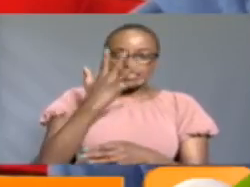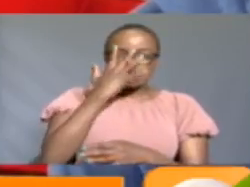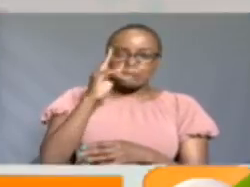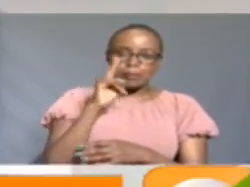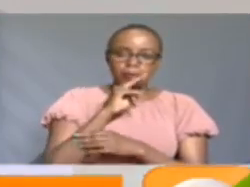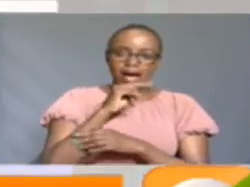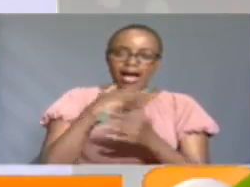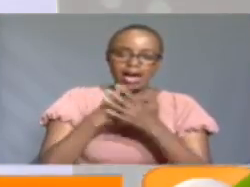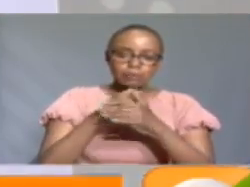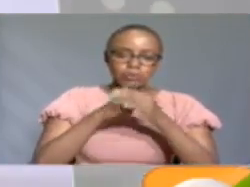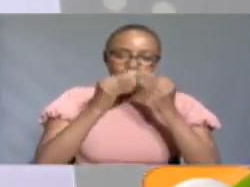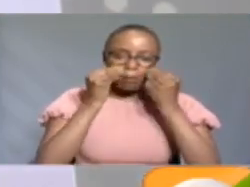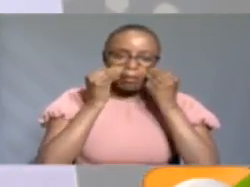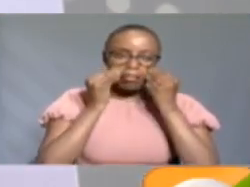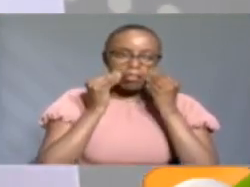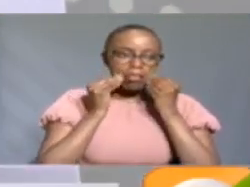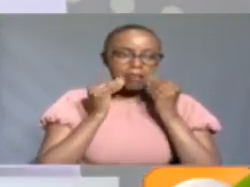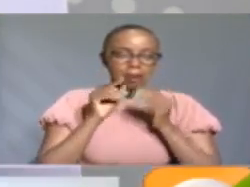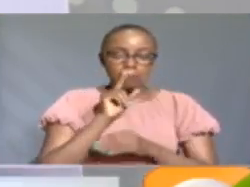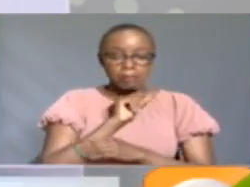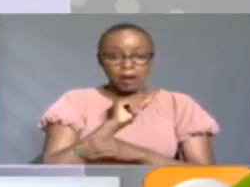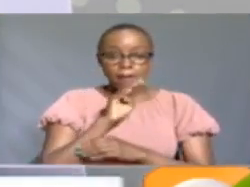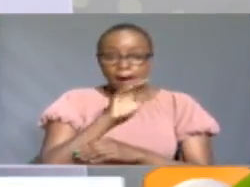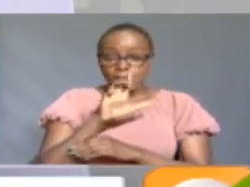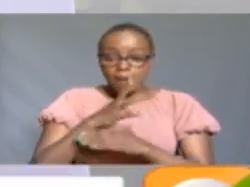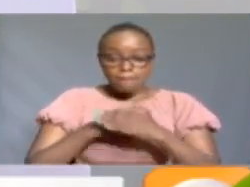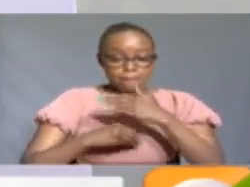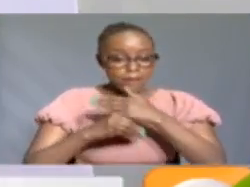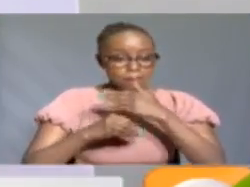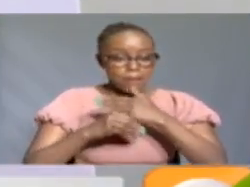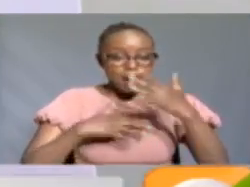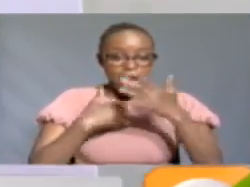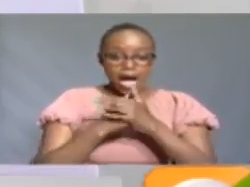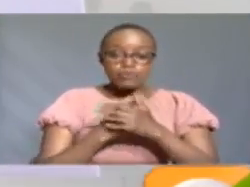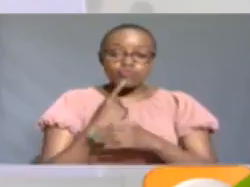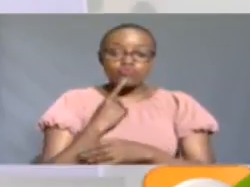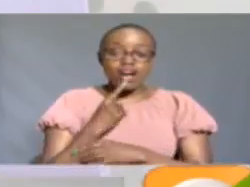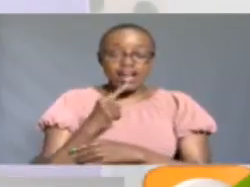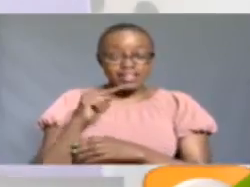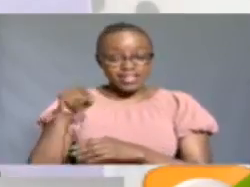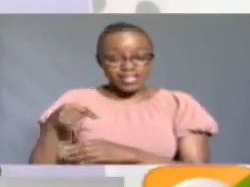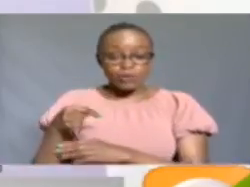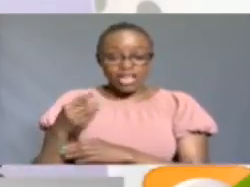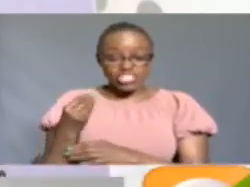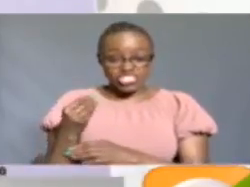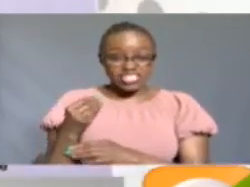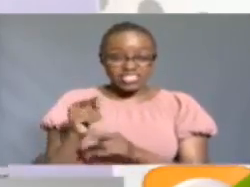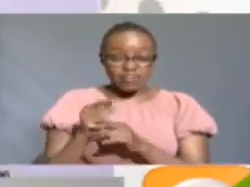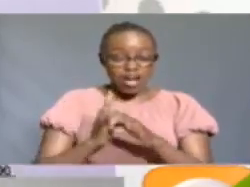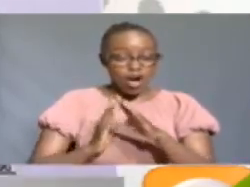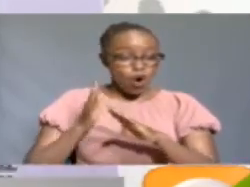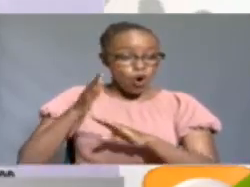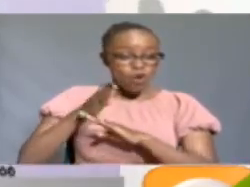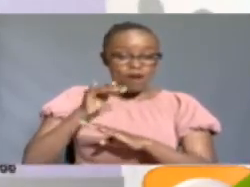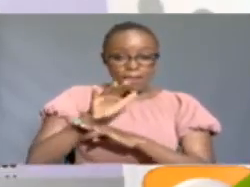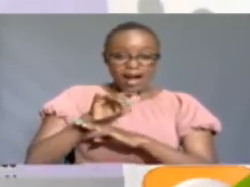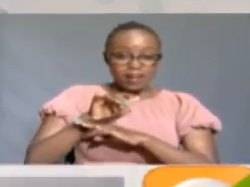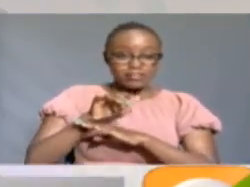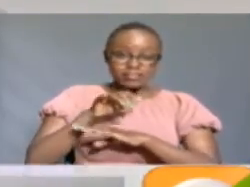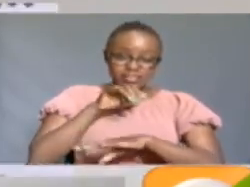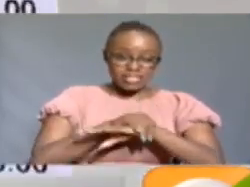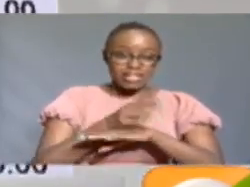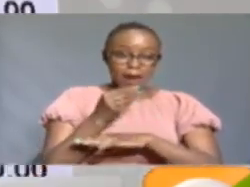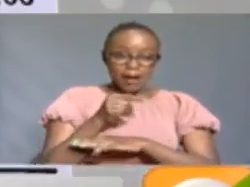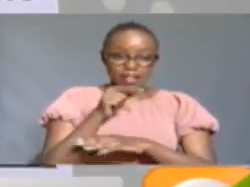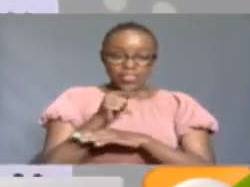nikalia machozi. By that time, his bills had accumulated to 100,000 shillings, way above his reach. This